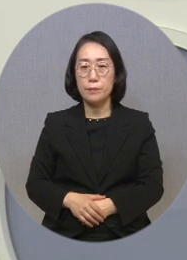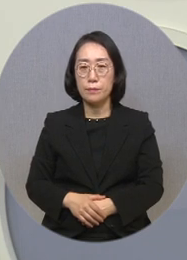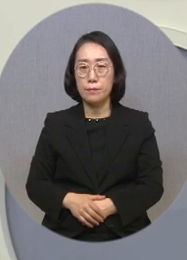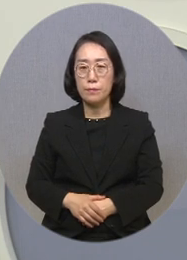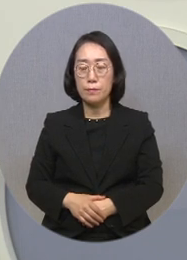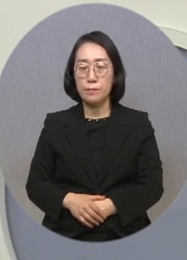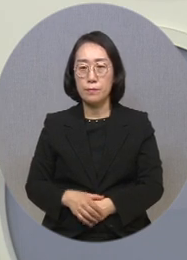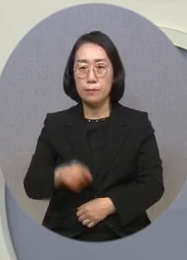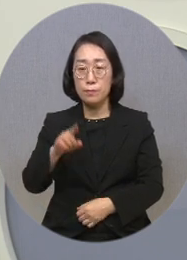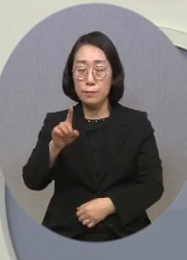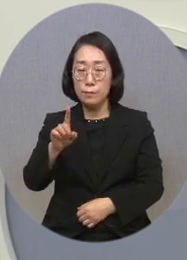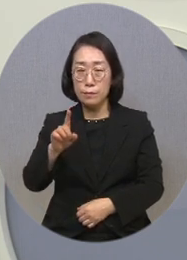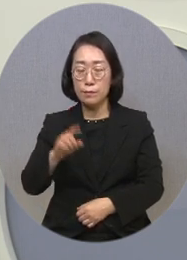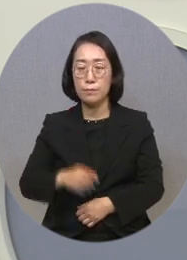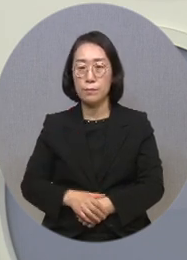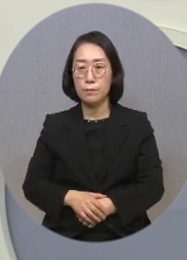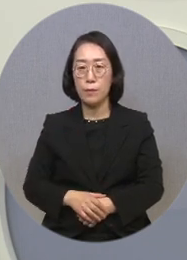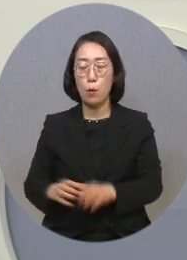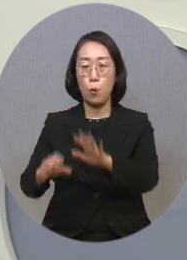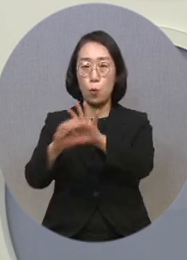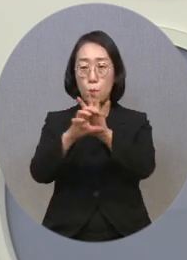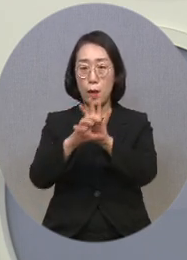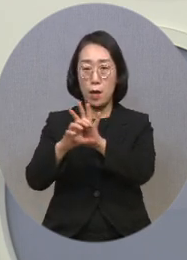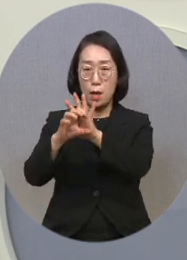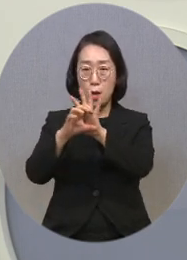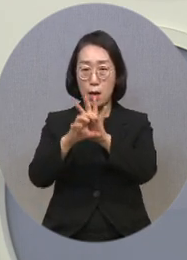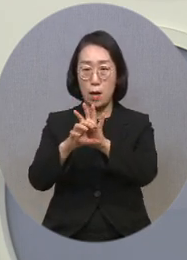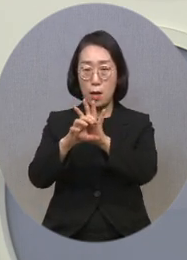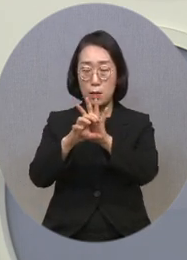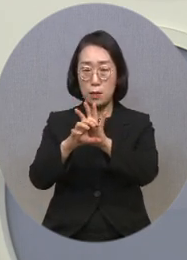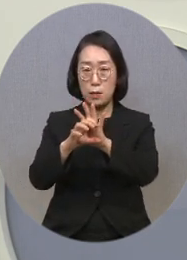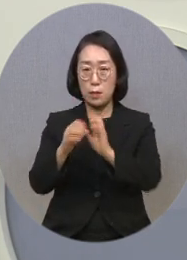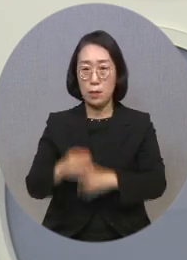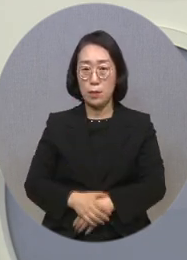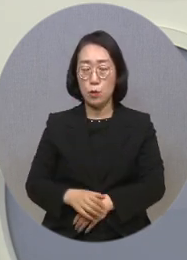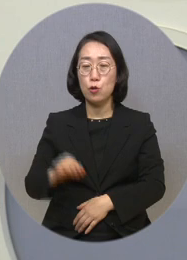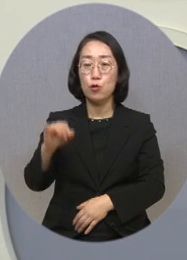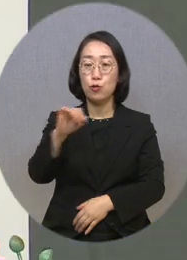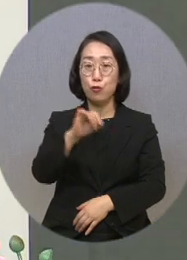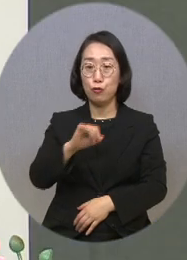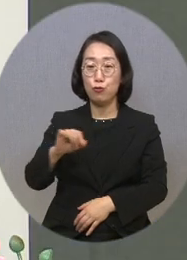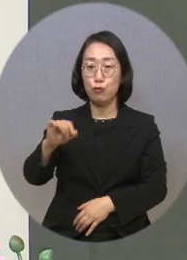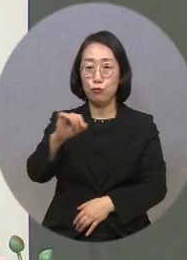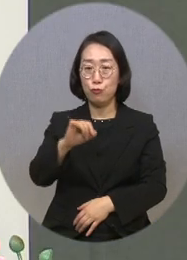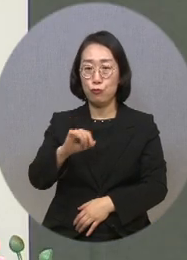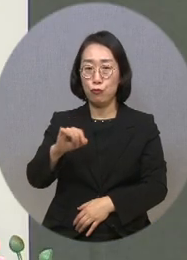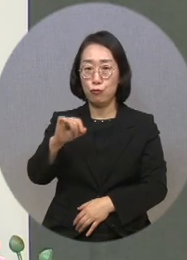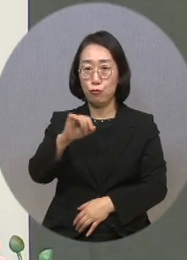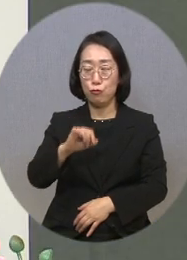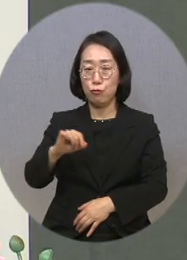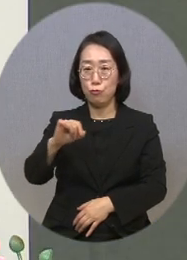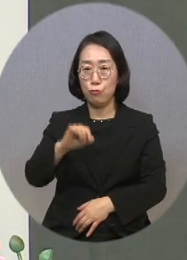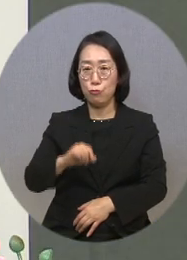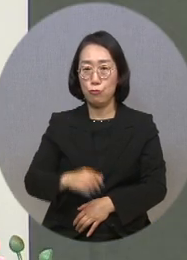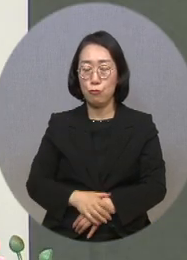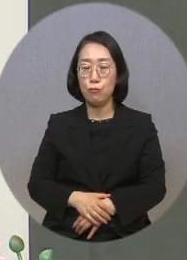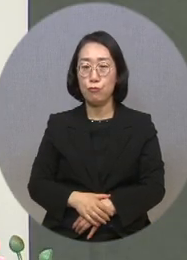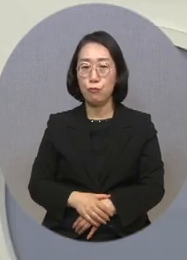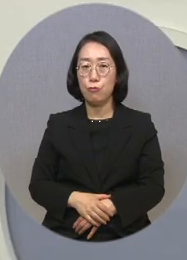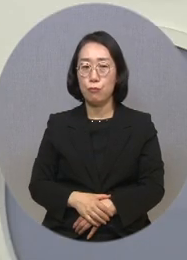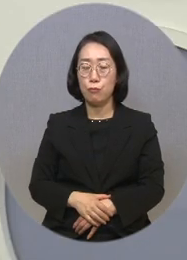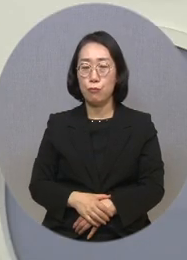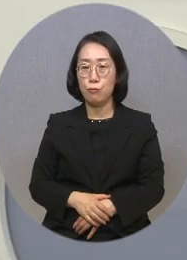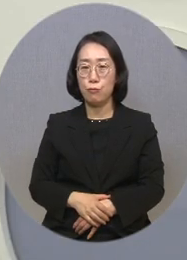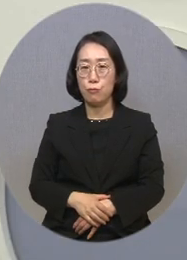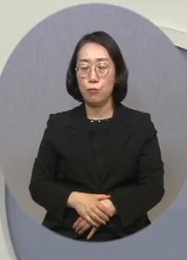좀 그것도 하나의 그 코로나는 그 균이에요. 그렇죠. 예, 귀신이에요. 그리고